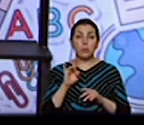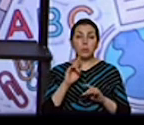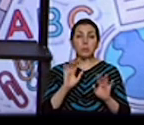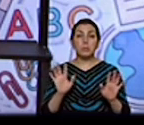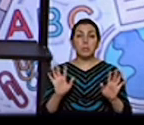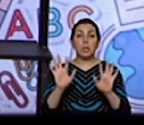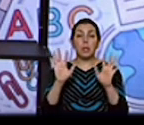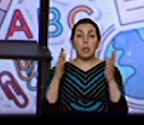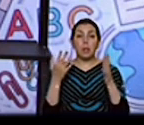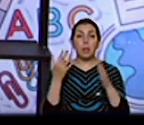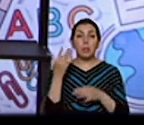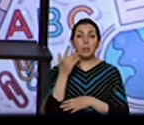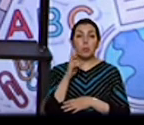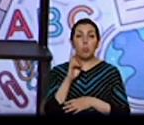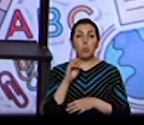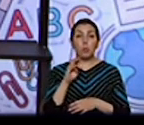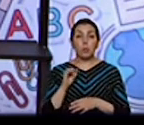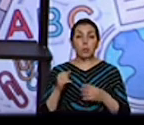butalar ekiladi?